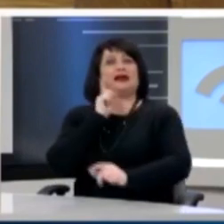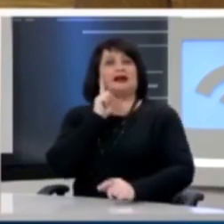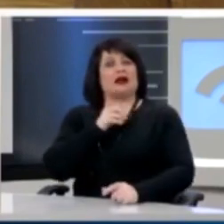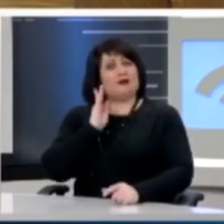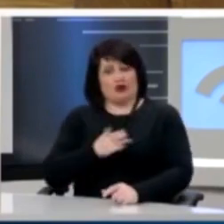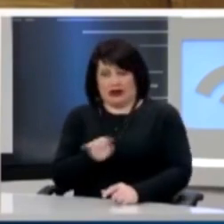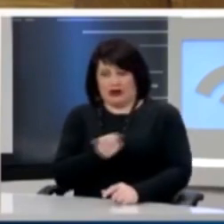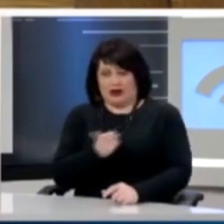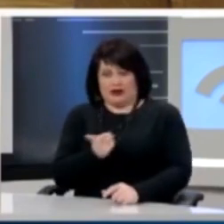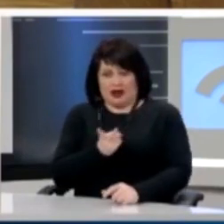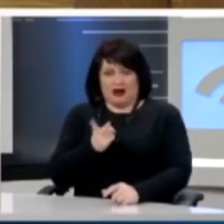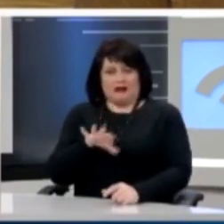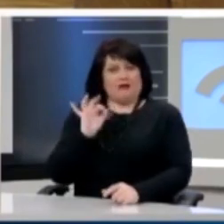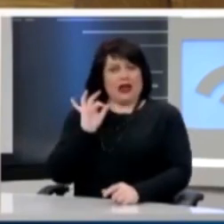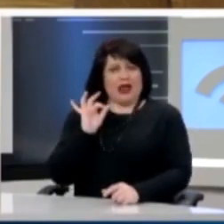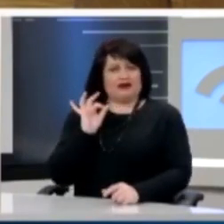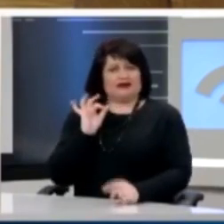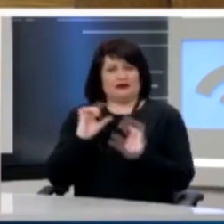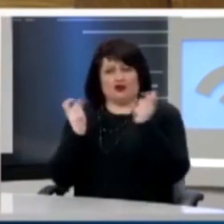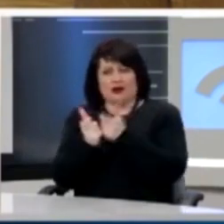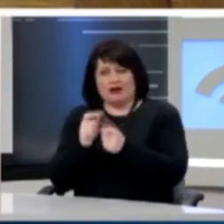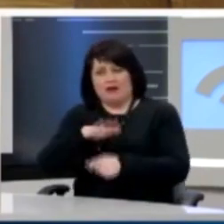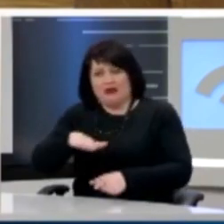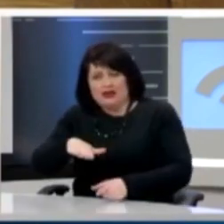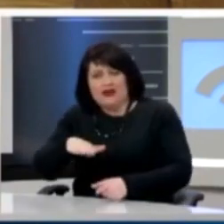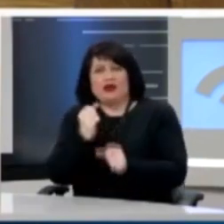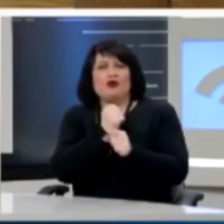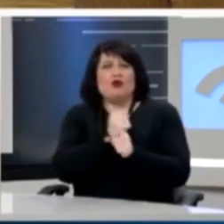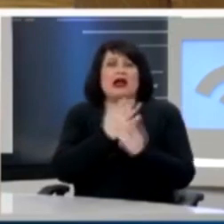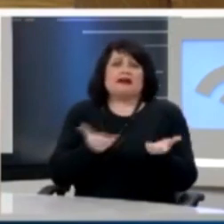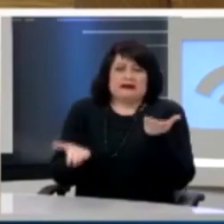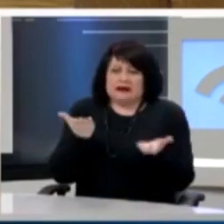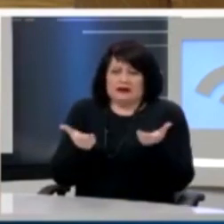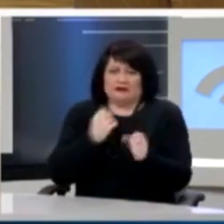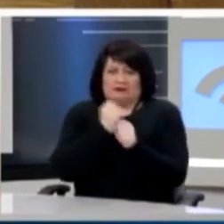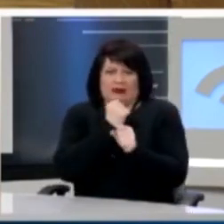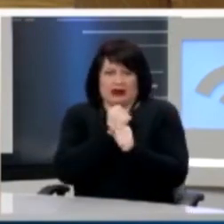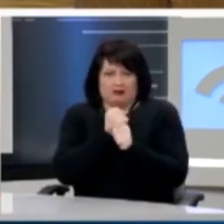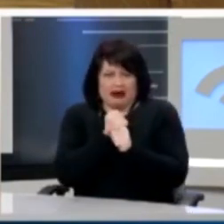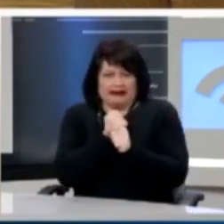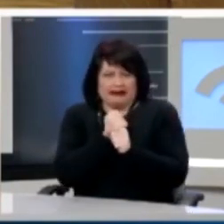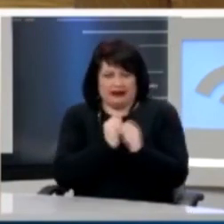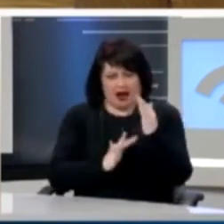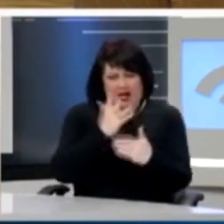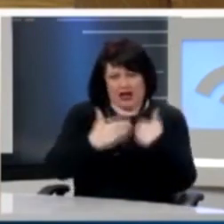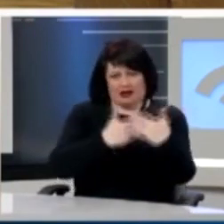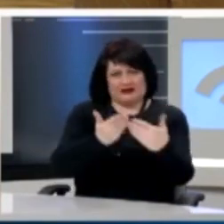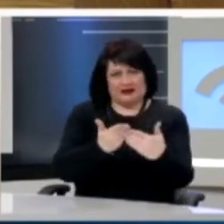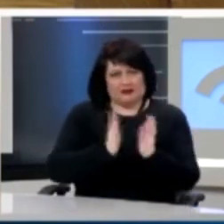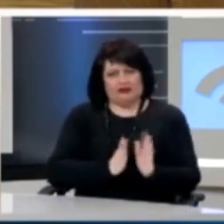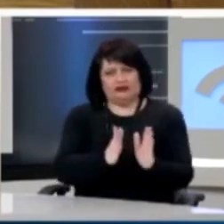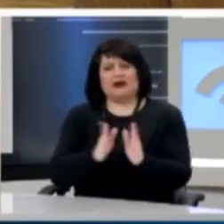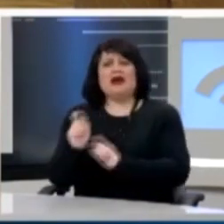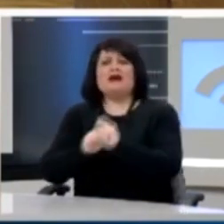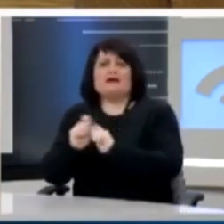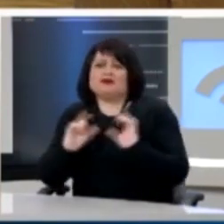της γυναίκας την επιλογή ανάλογα ανάμεσα στην επαγγελματική ανέλυξή της